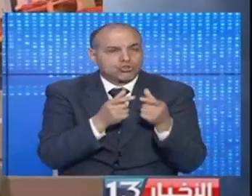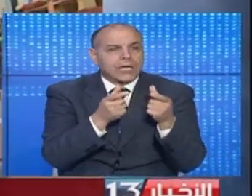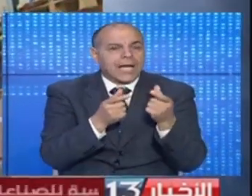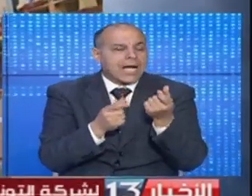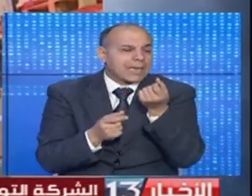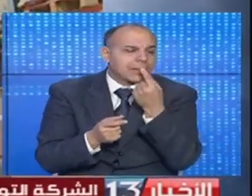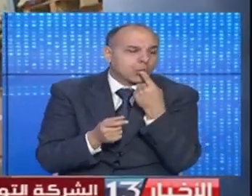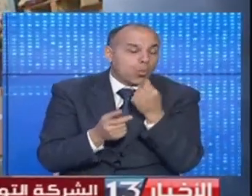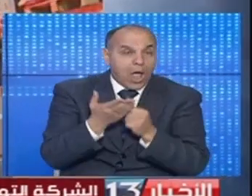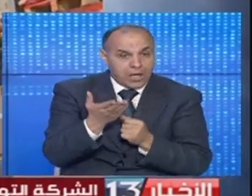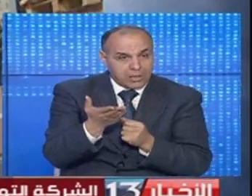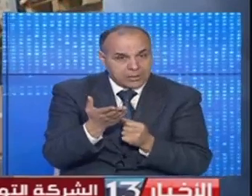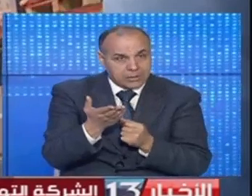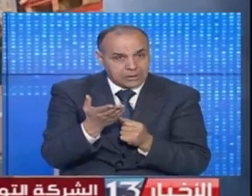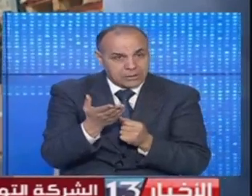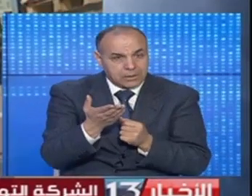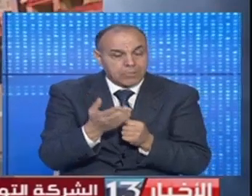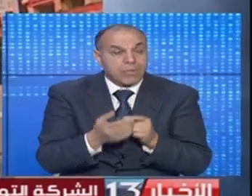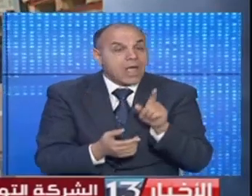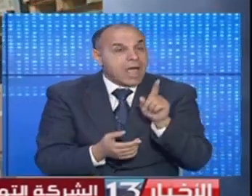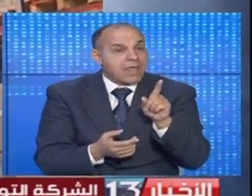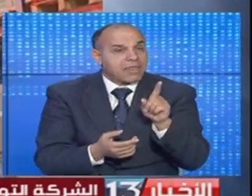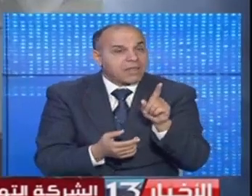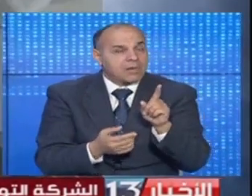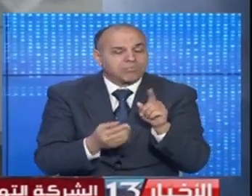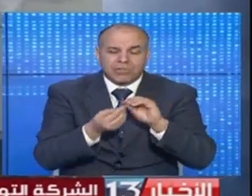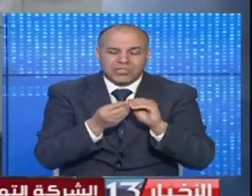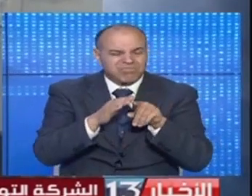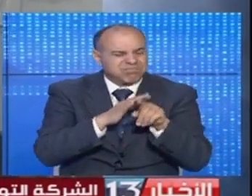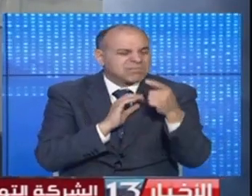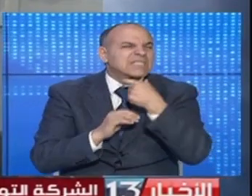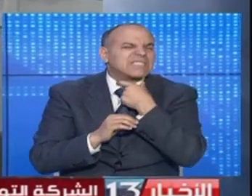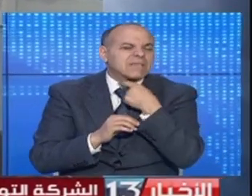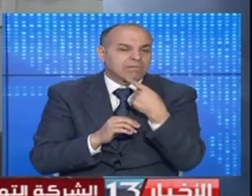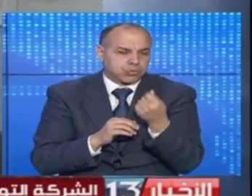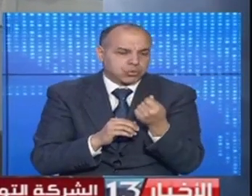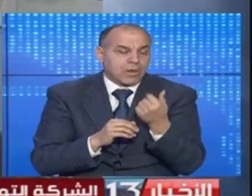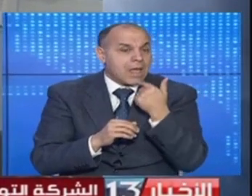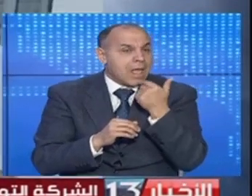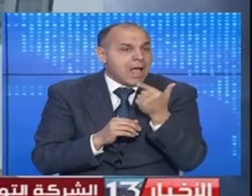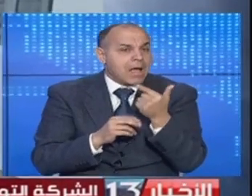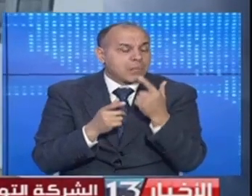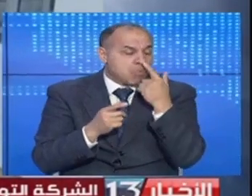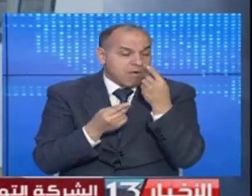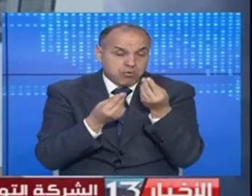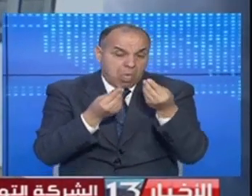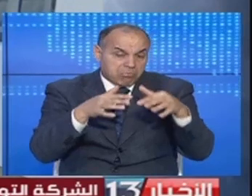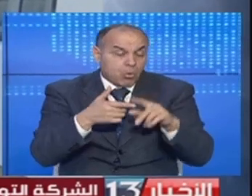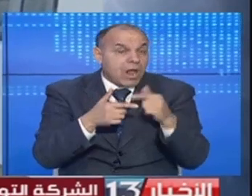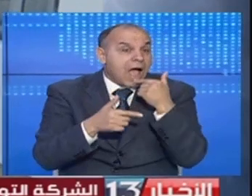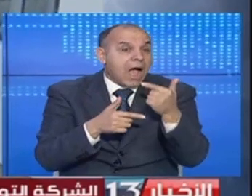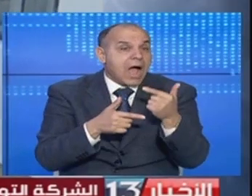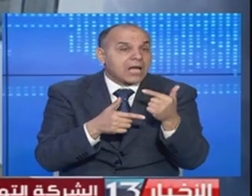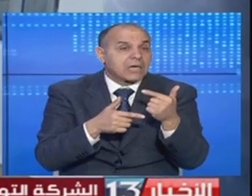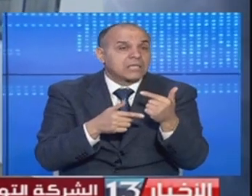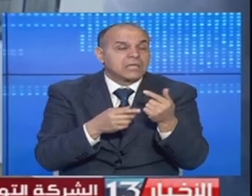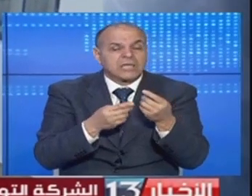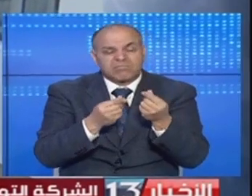للصناعات الصيدليه السيف ات لتجاوز ازمه خانقه خيم معها شبح الافلاس جراء انغرام